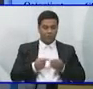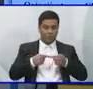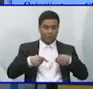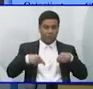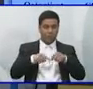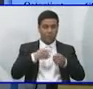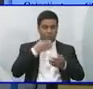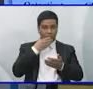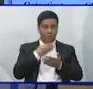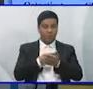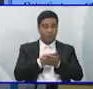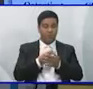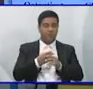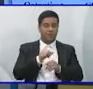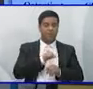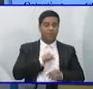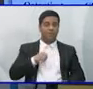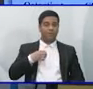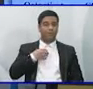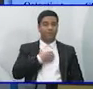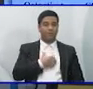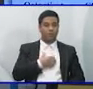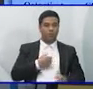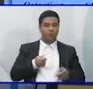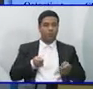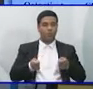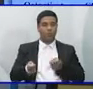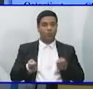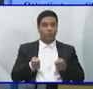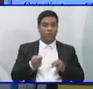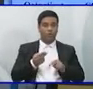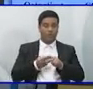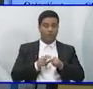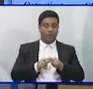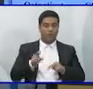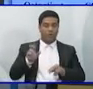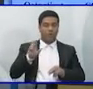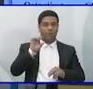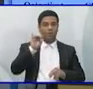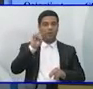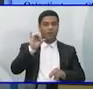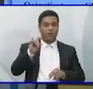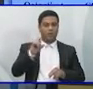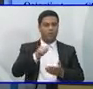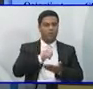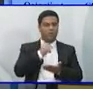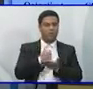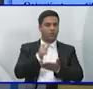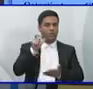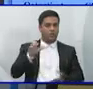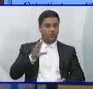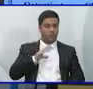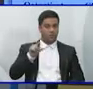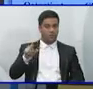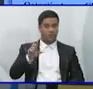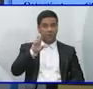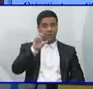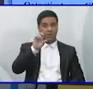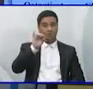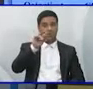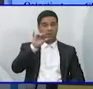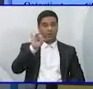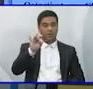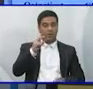mustaqil boshqaruvida asosiy mansab egasi bu beylar og'asi edi.